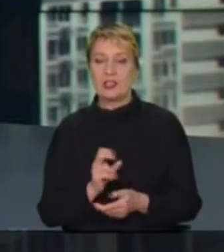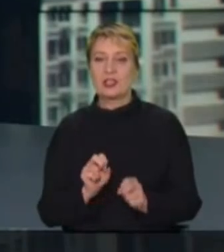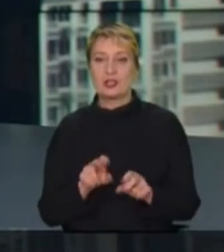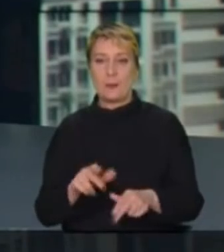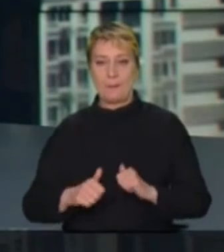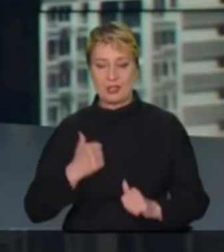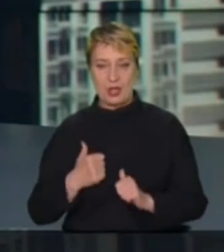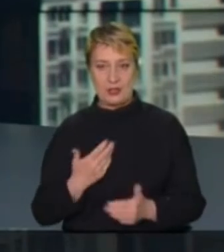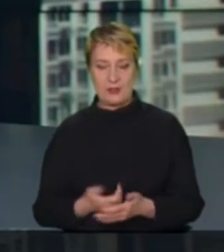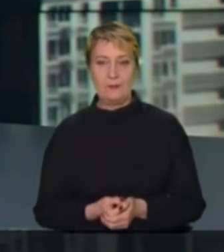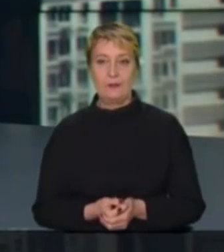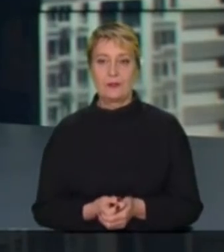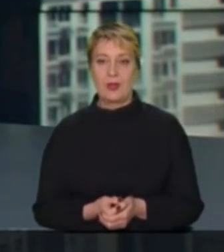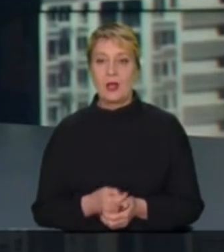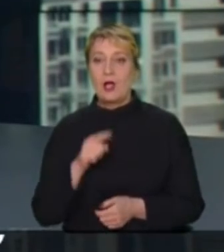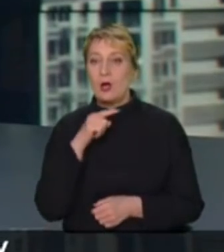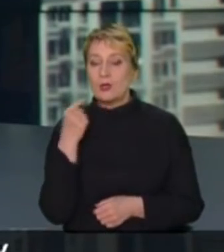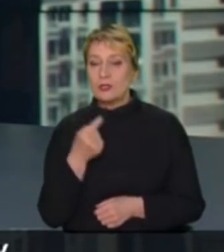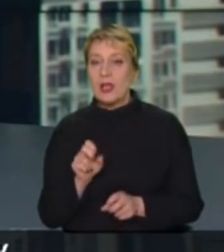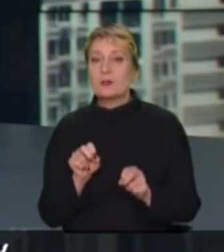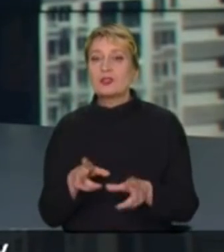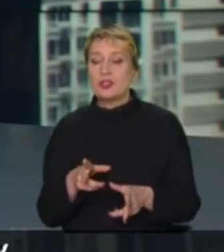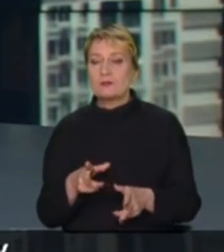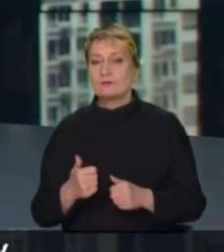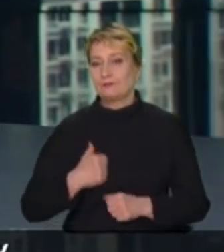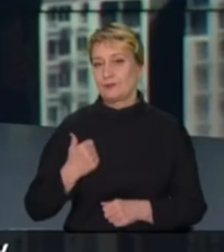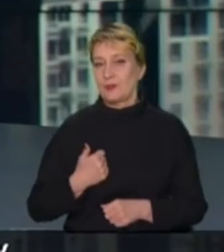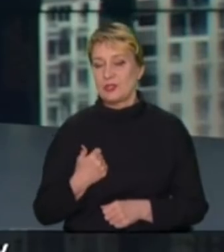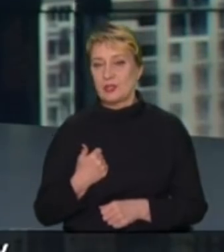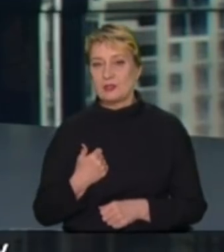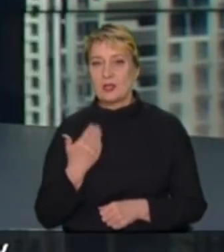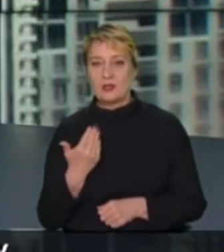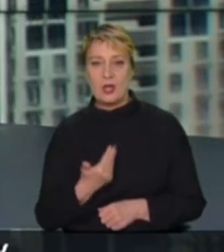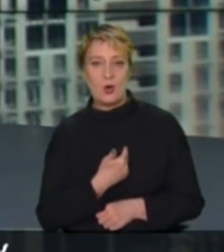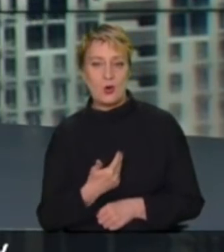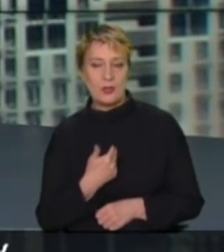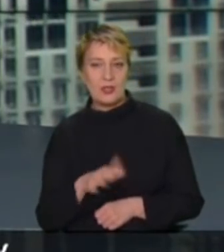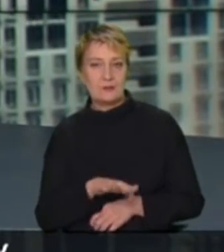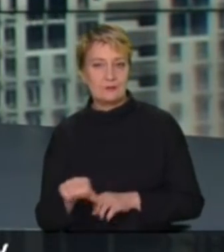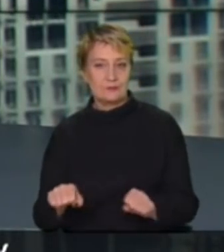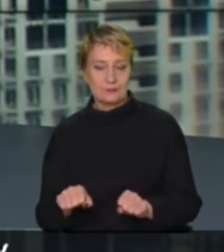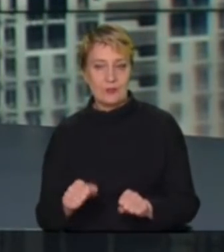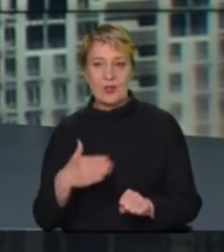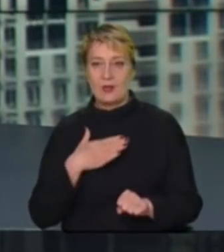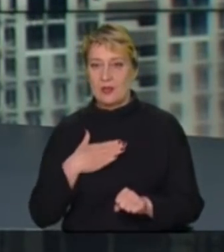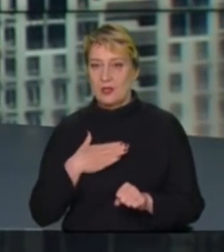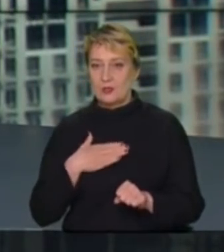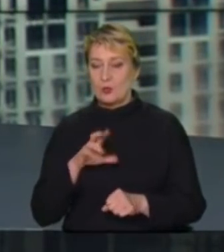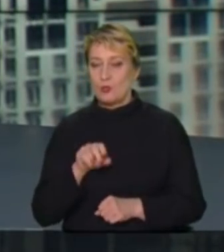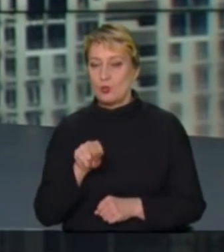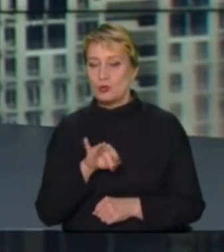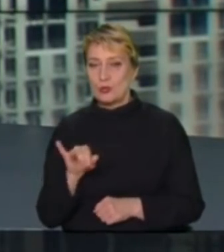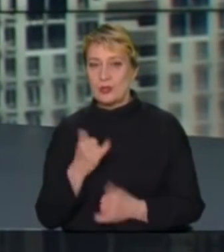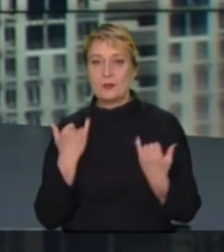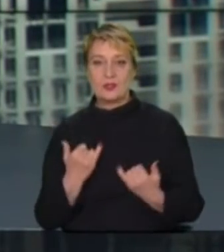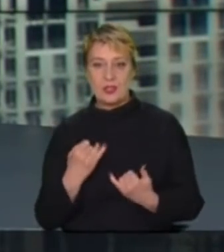Дійсно, є чим пишатися. А росіянам чим пишатися? Вони хотіли ще нещодавно поцупити наш борщ. Тепер хизуються у